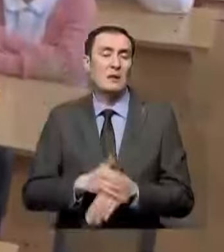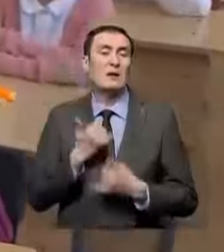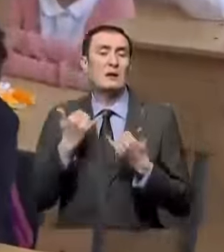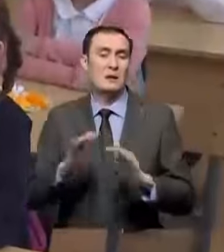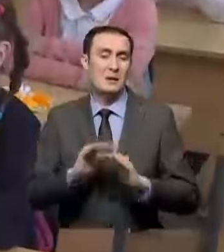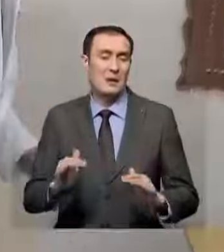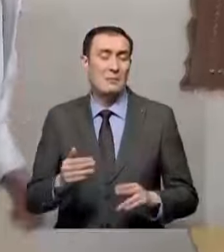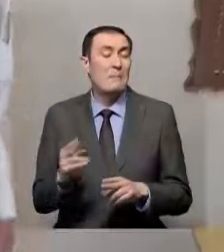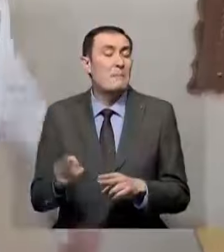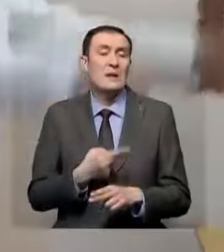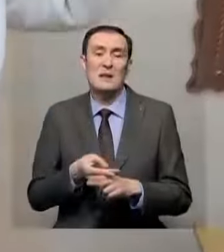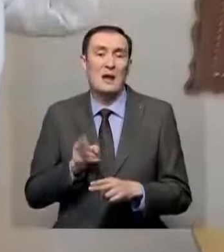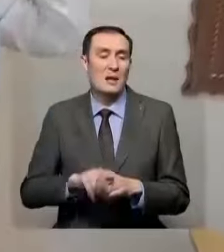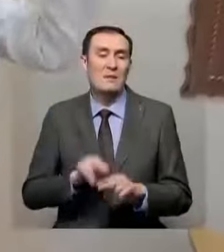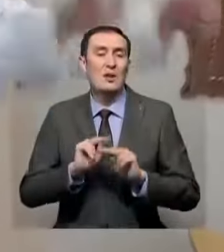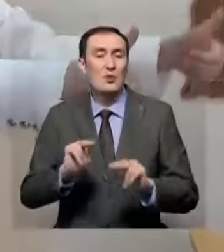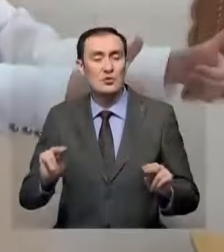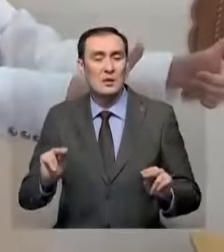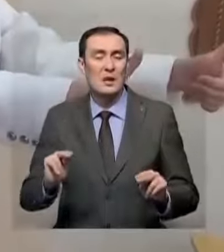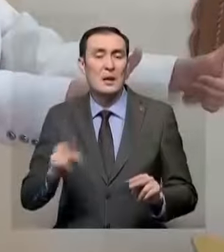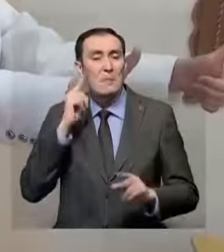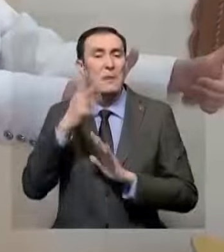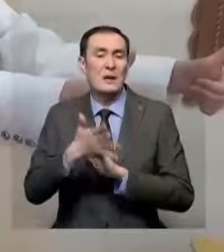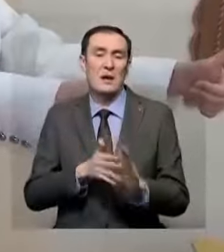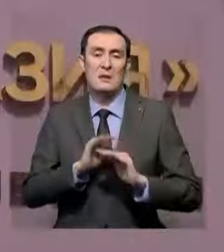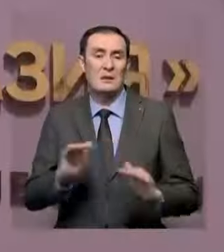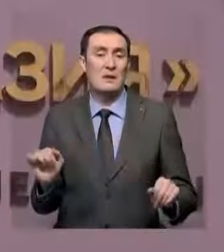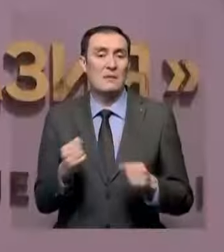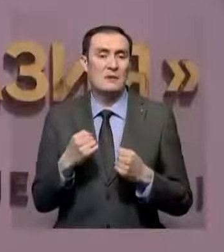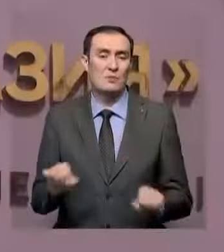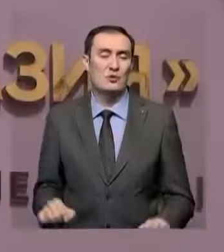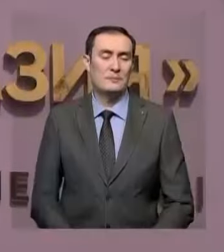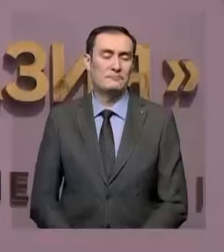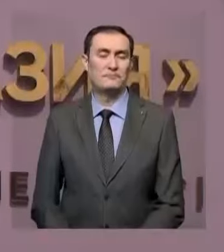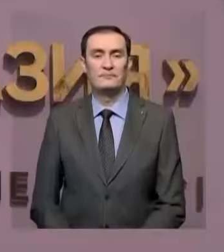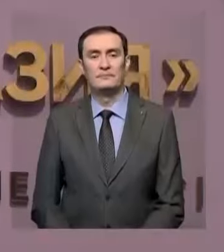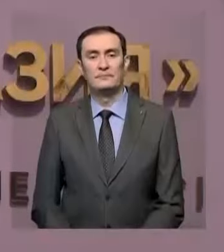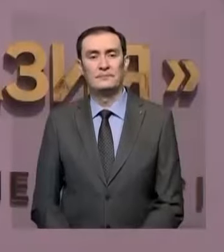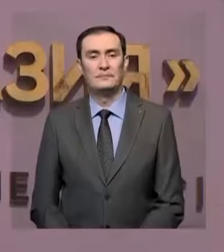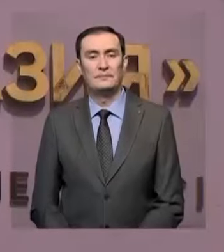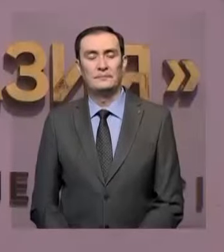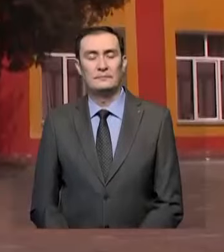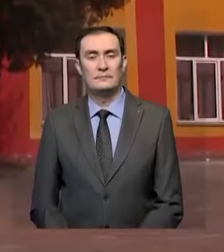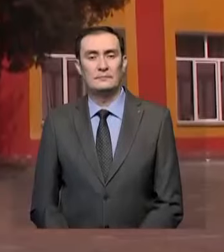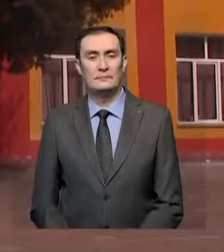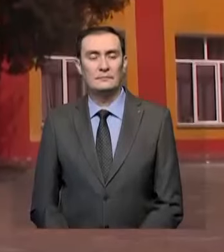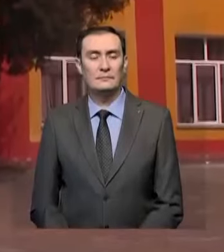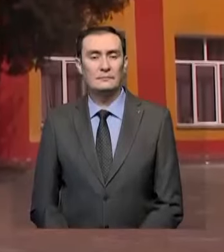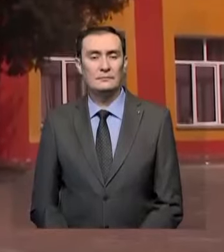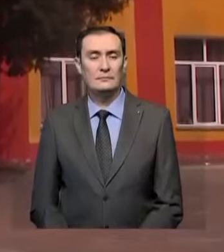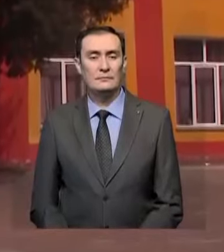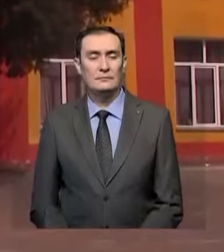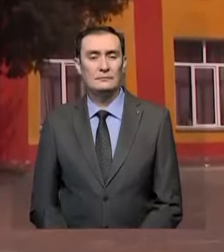Без этого понять и научить ребенка вряд ли возможно. Наргиза Такижанова, Кинжи Амраев, 24 КИЗ,